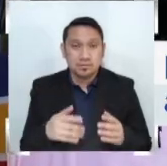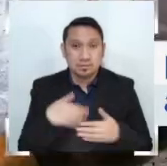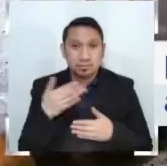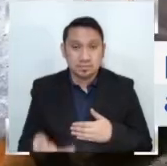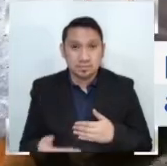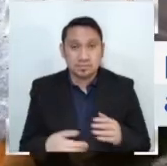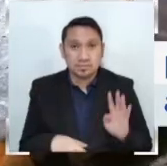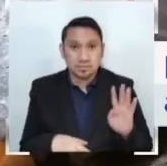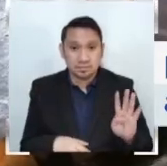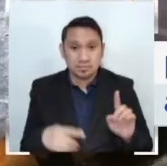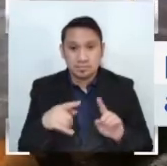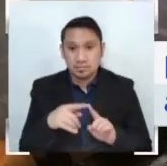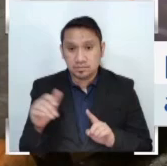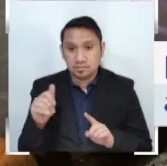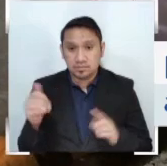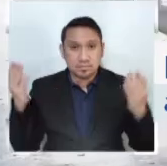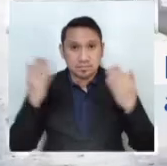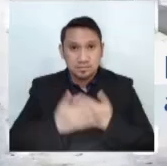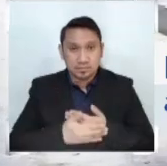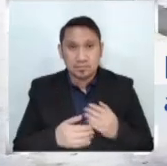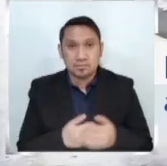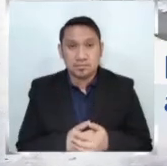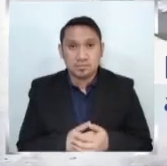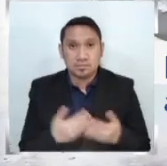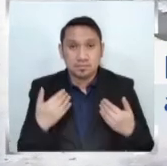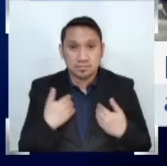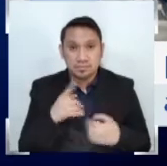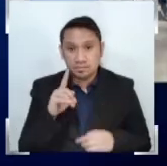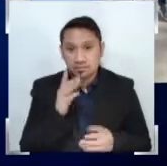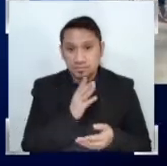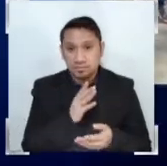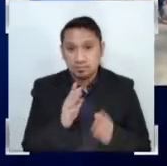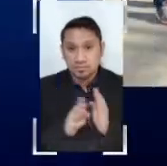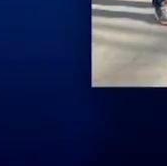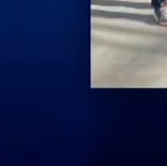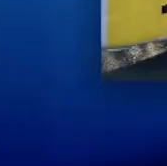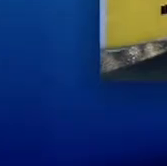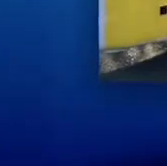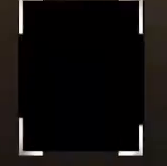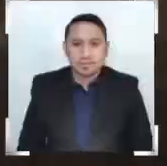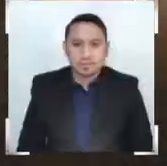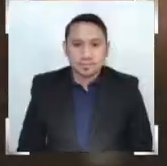hapon hanggang alas 10 ng gabi. Mayroon ding tig-isang bus sa Bacolod, Cebu at Davao.